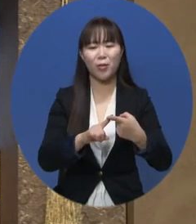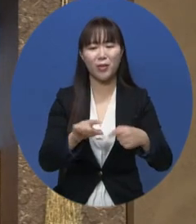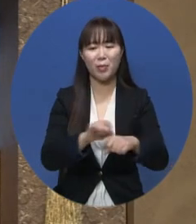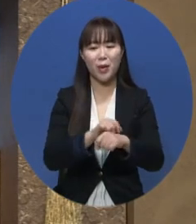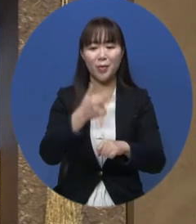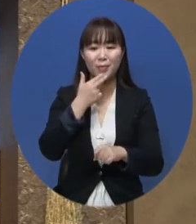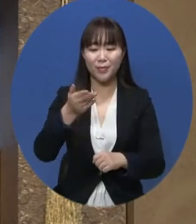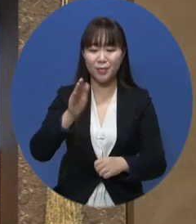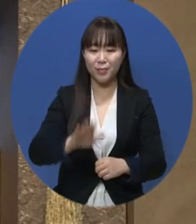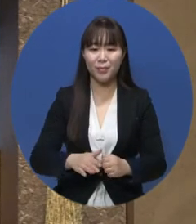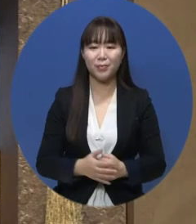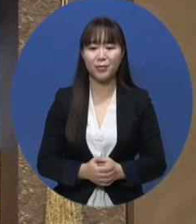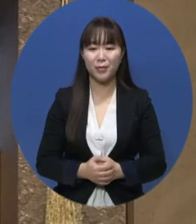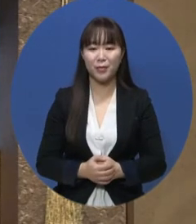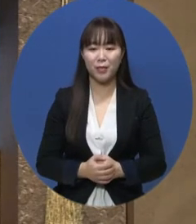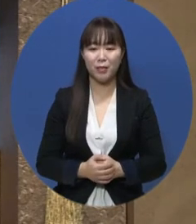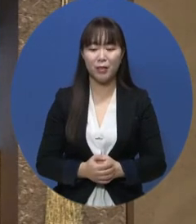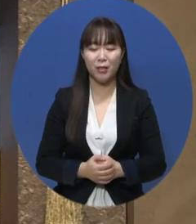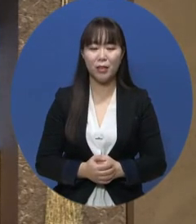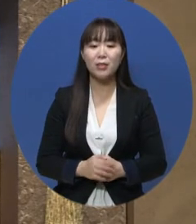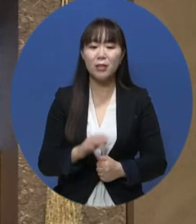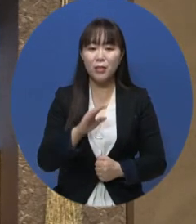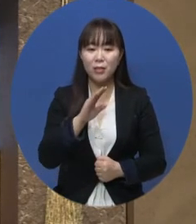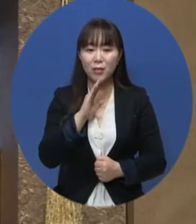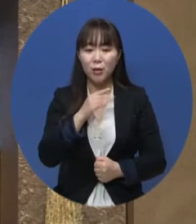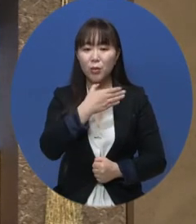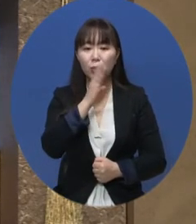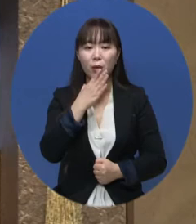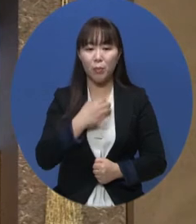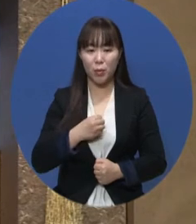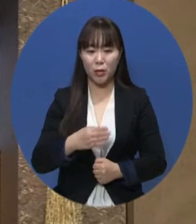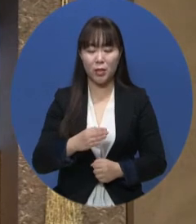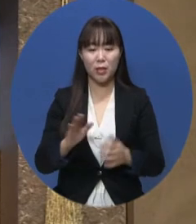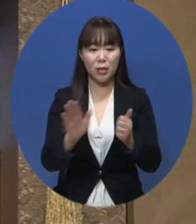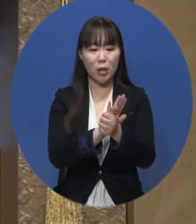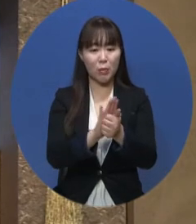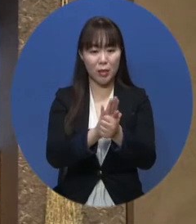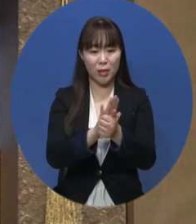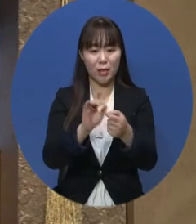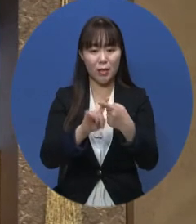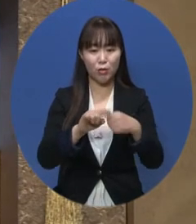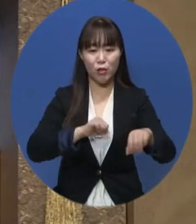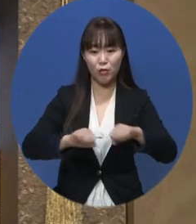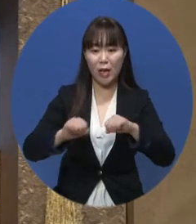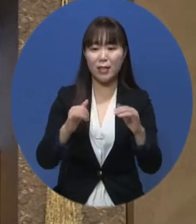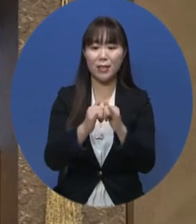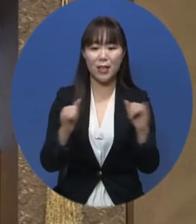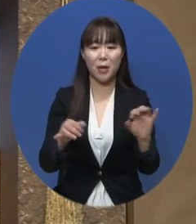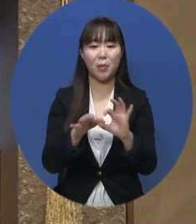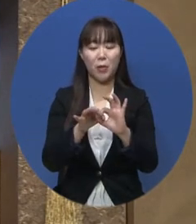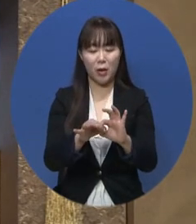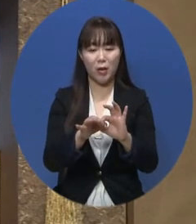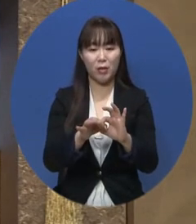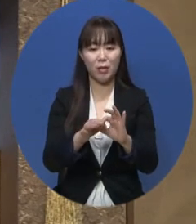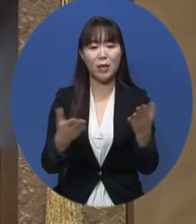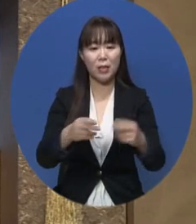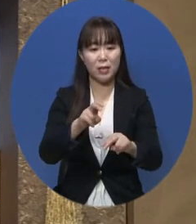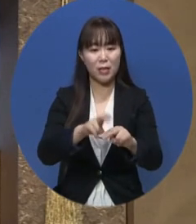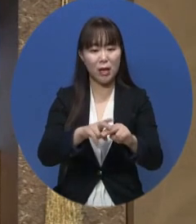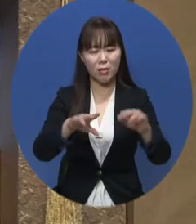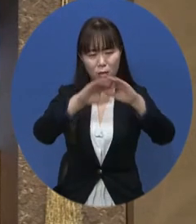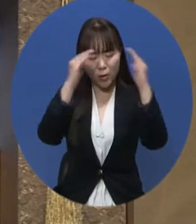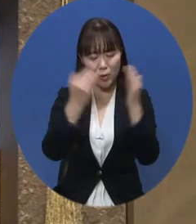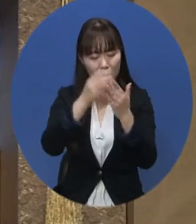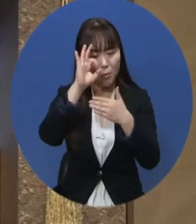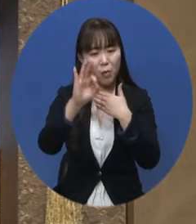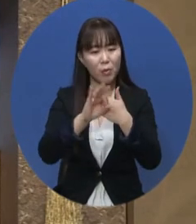않습니다만 실질적으로 이 노인복지의 그 서비스를 수행하는 사람들의 일자리는